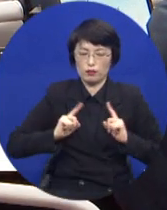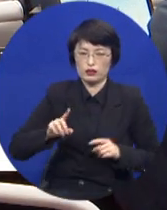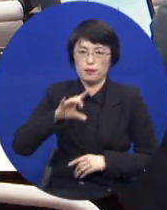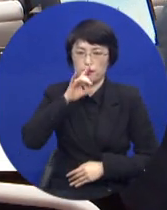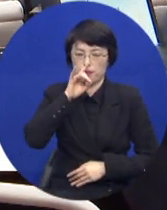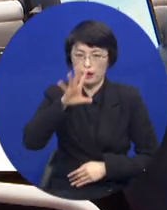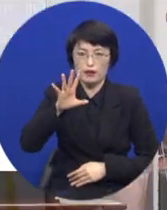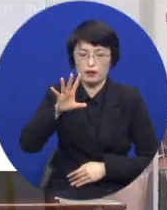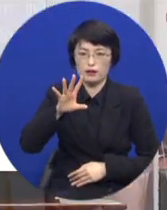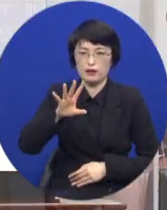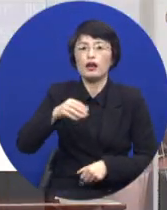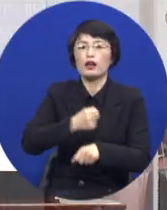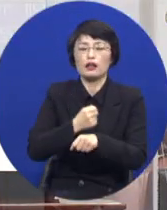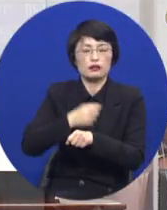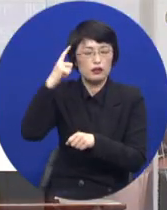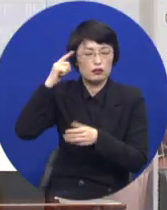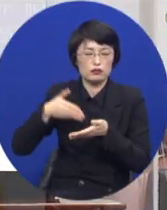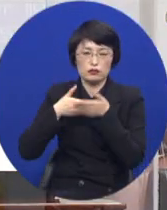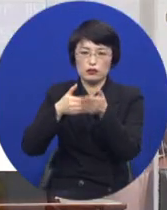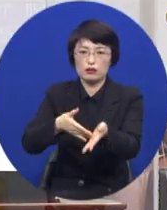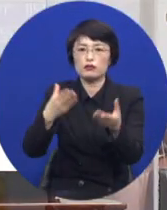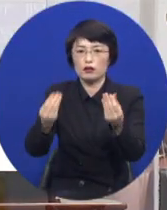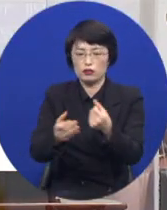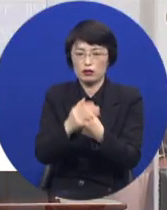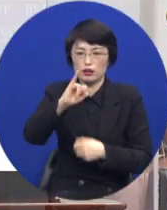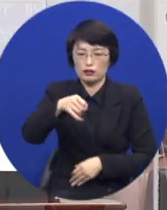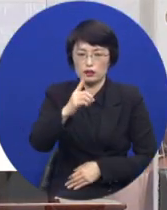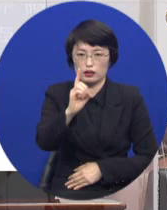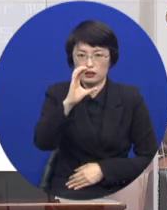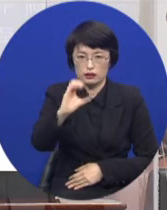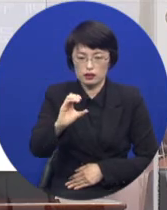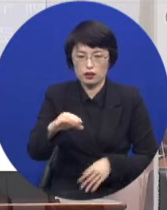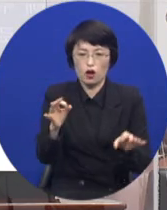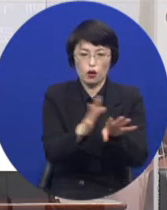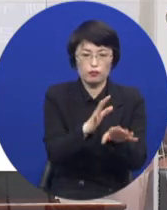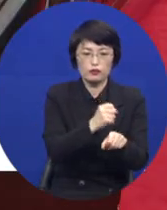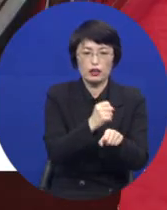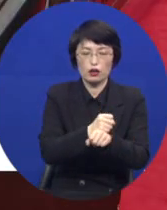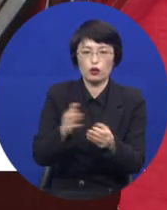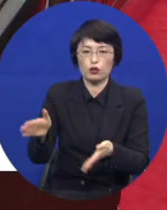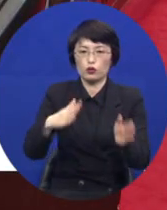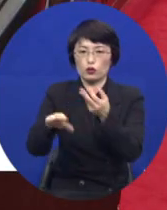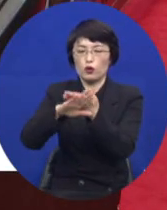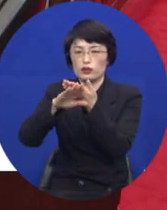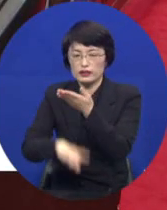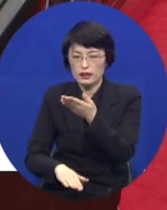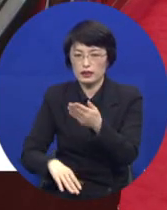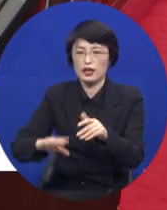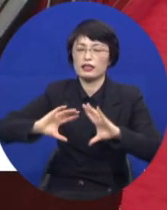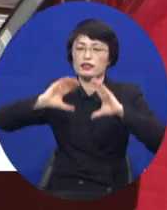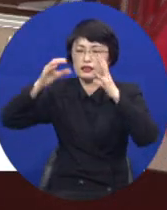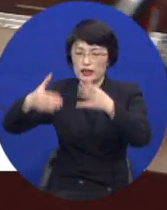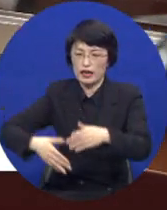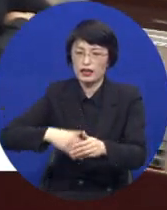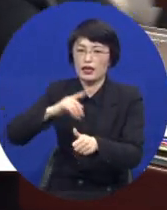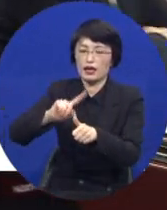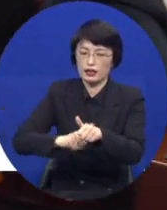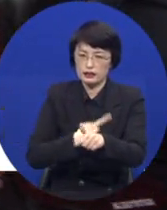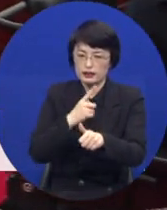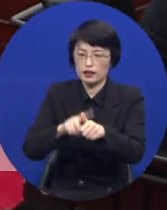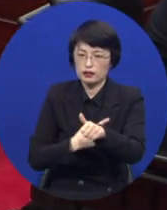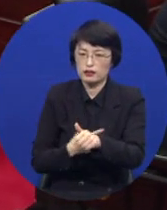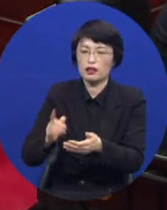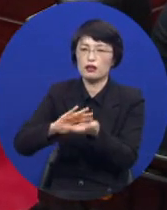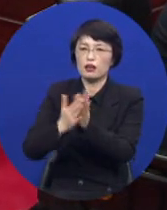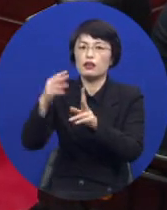10인 정치 연대 제주 가치도 jdc 를 없애고 제주도 산하 3개의 생태 평화 센터를 만들 골 생정 체제를 개편할 때